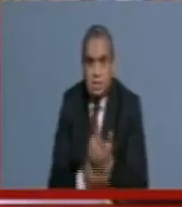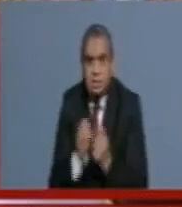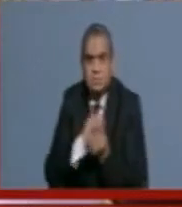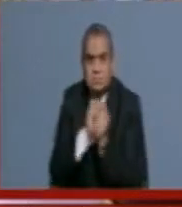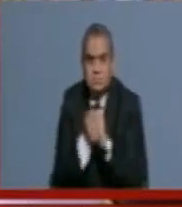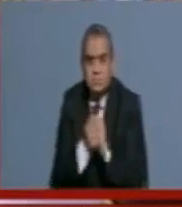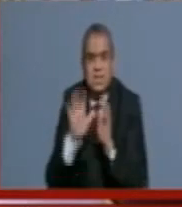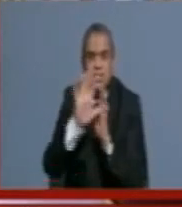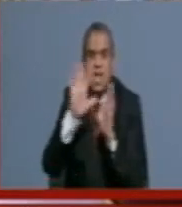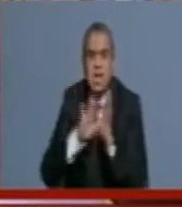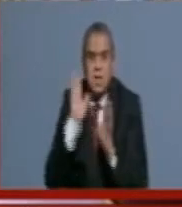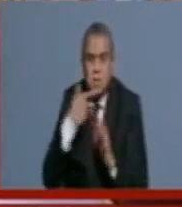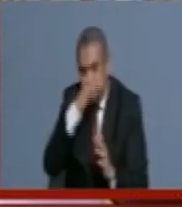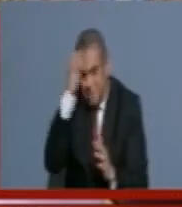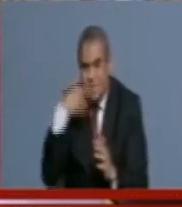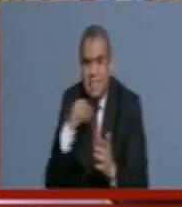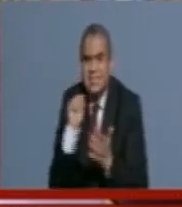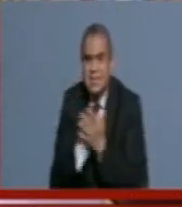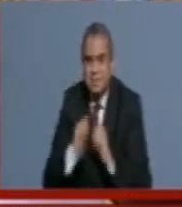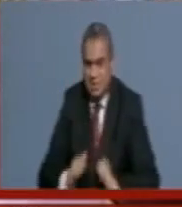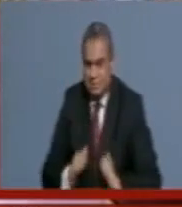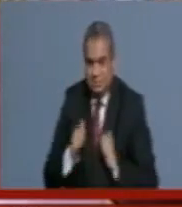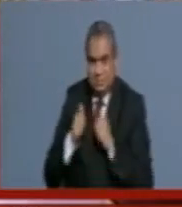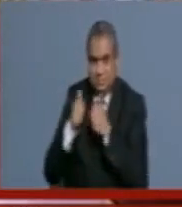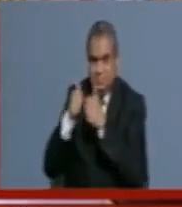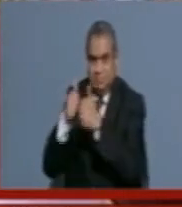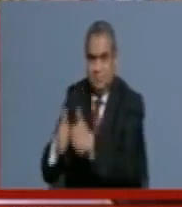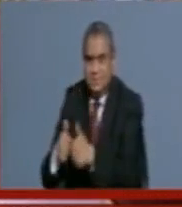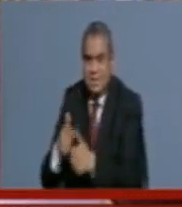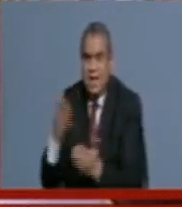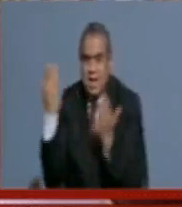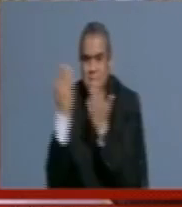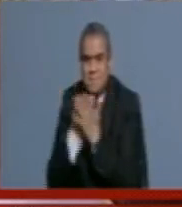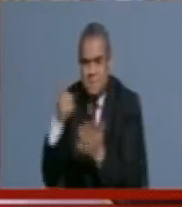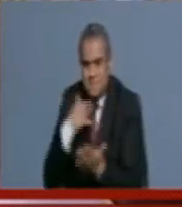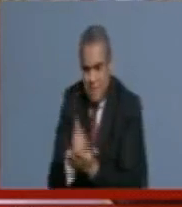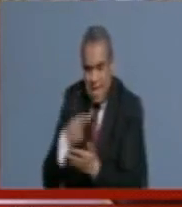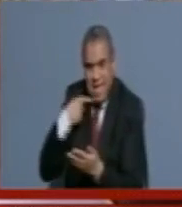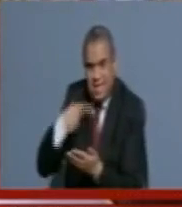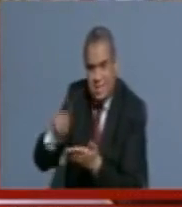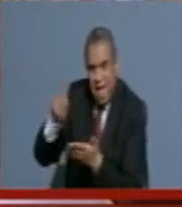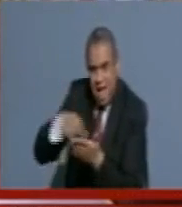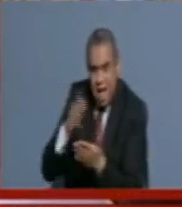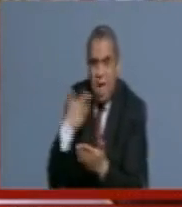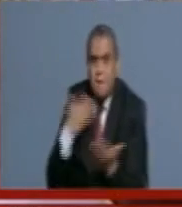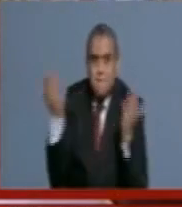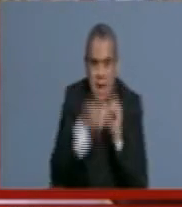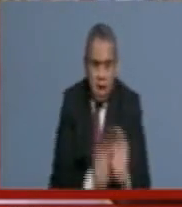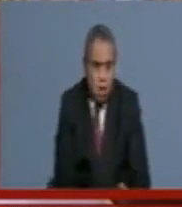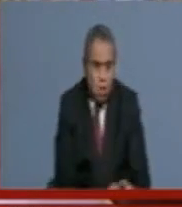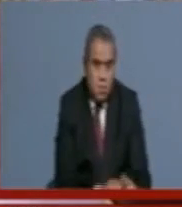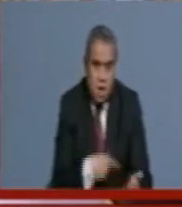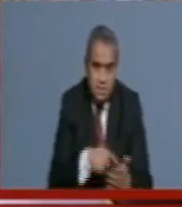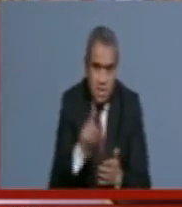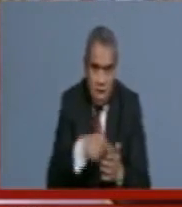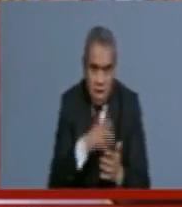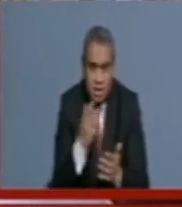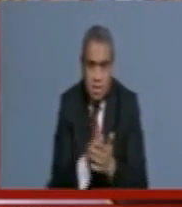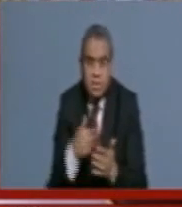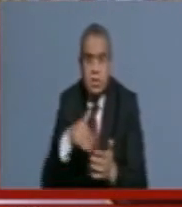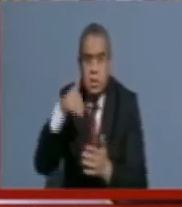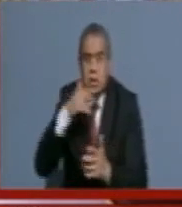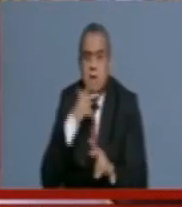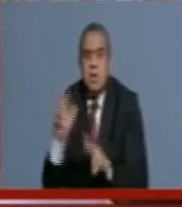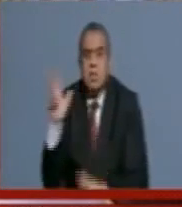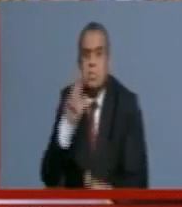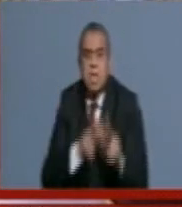طيب الدول اللي حضرتك بتستند اليها ايه التزوير فيها كان ايه؟ يعني ايه اللي حصل فيها تزوير ولا ما